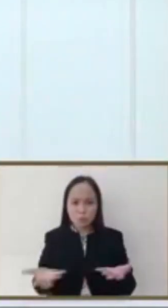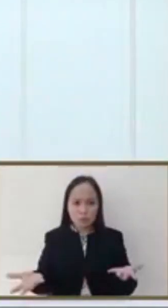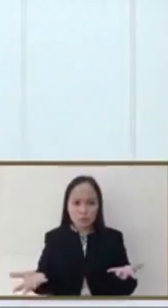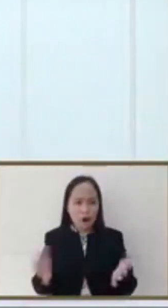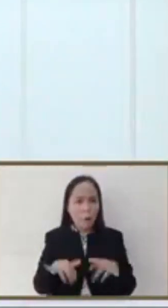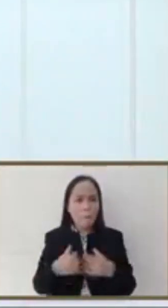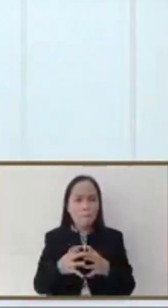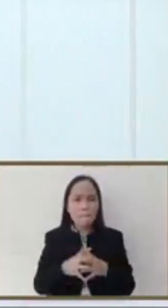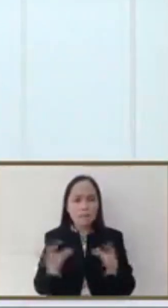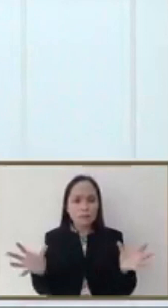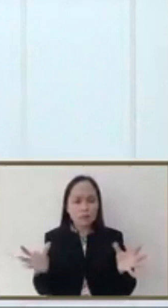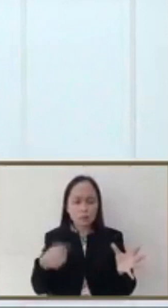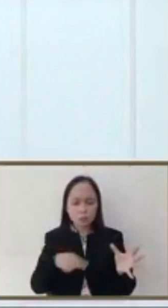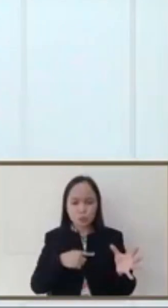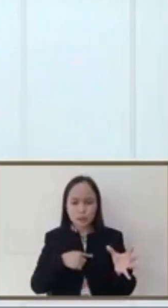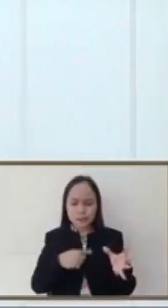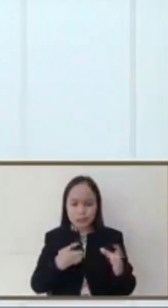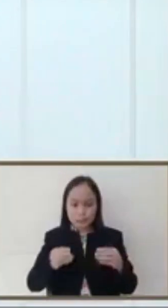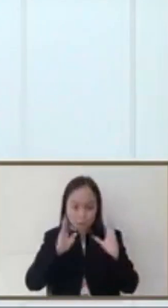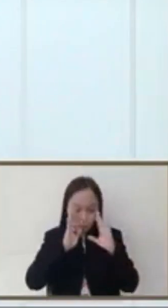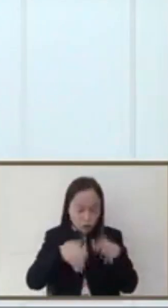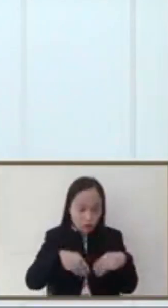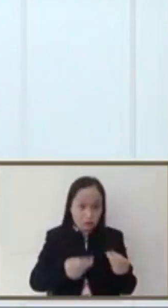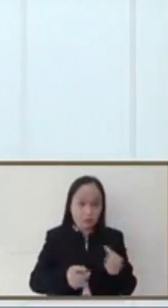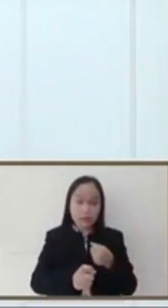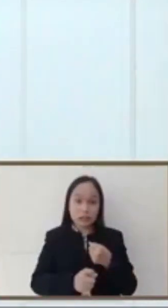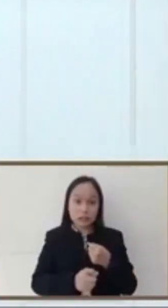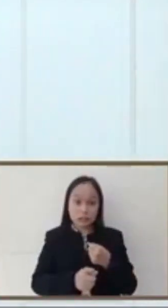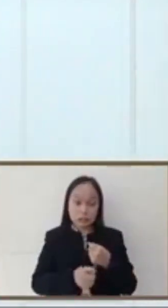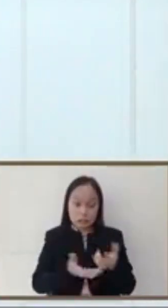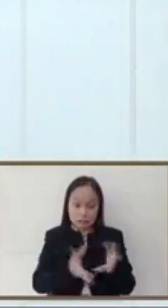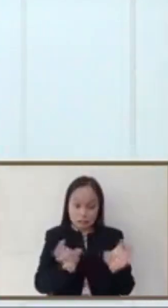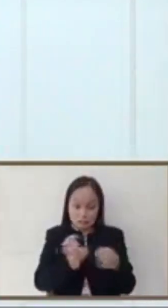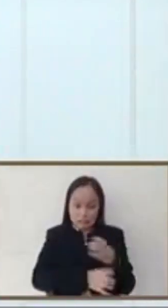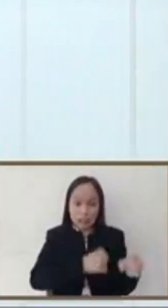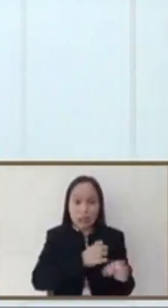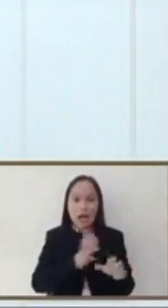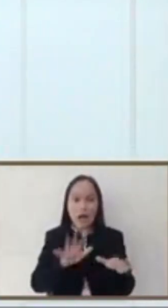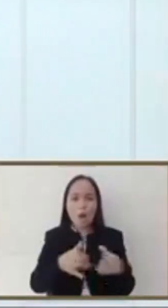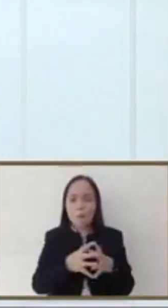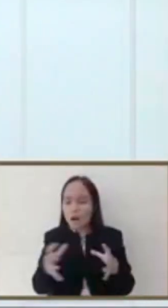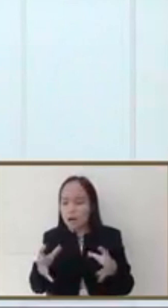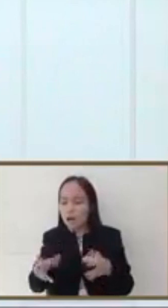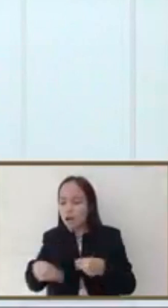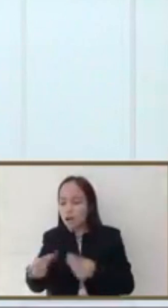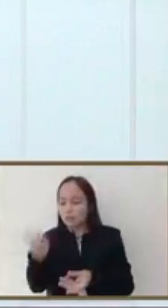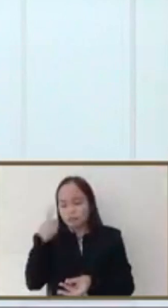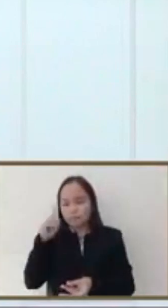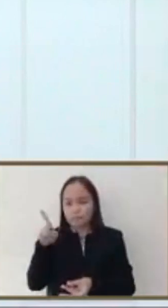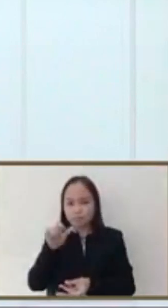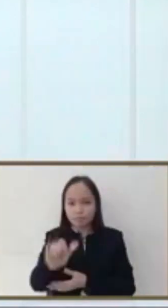Magkano ang nilalagay natin sa temporal at magkano ang napupunta sa eternal?